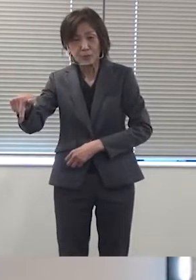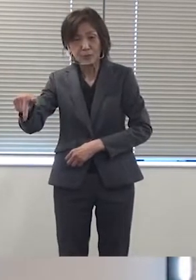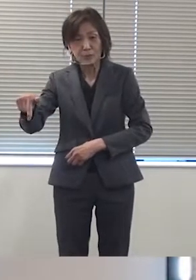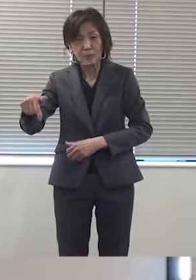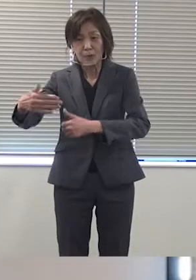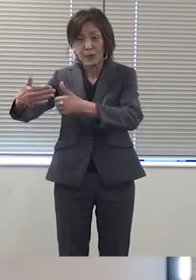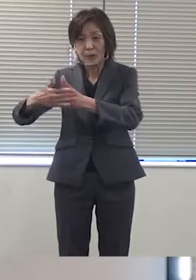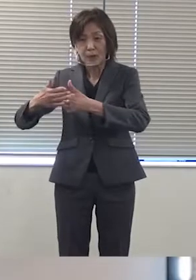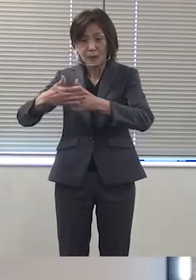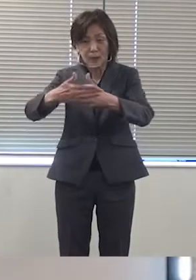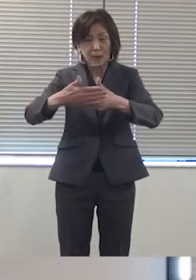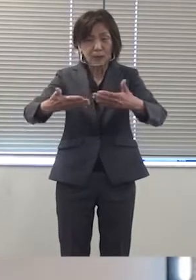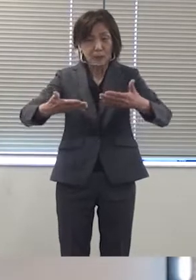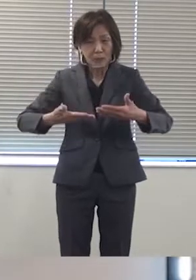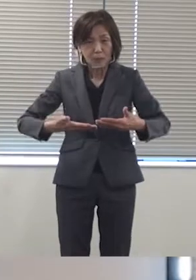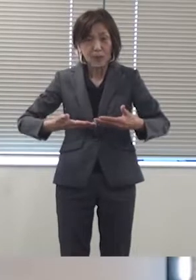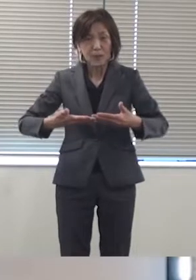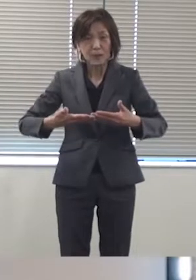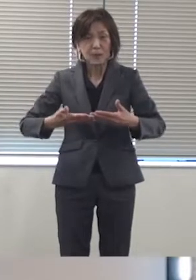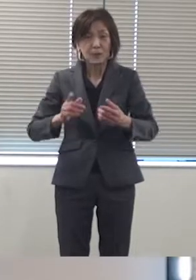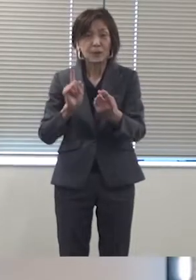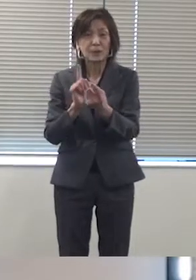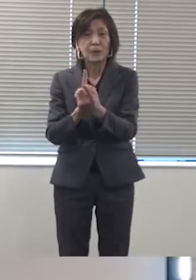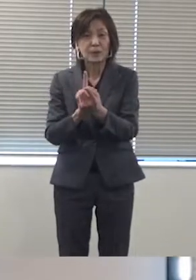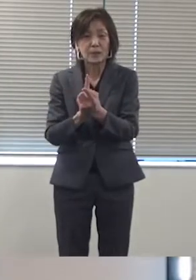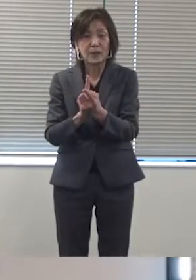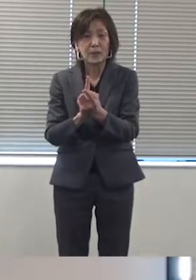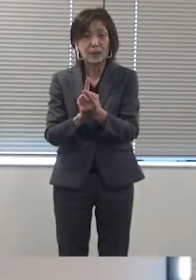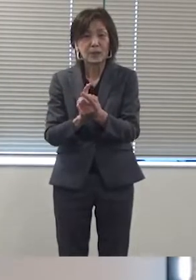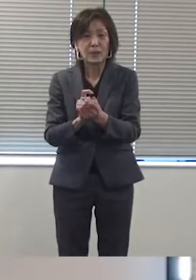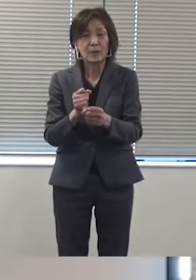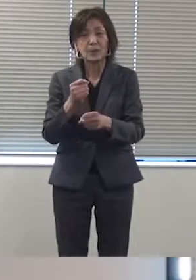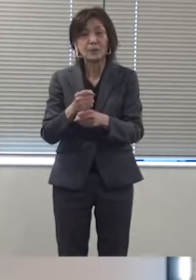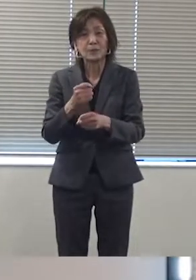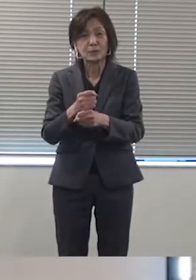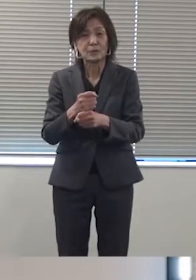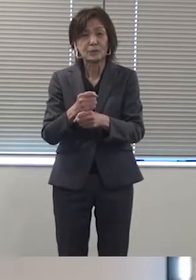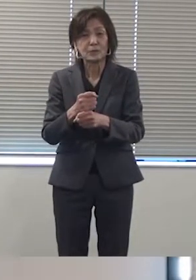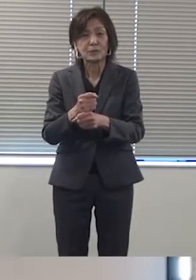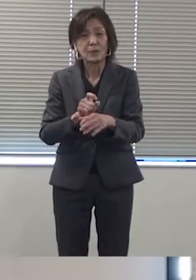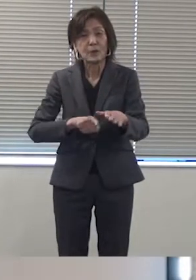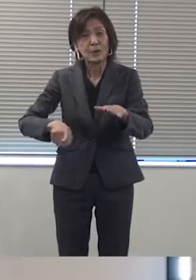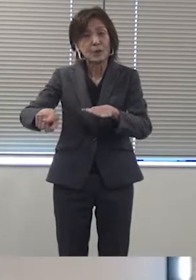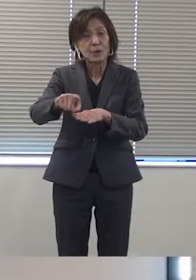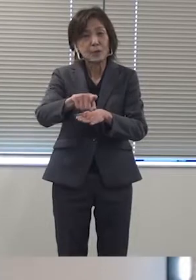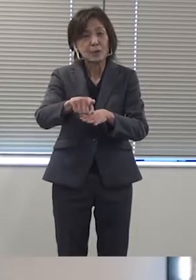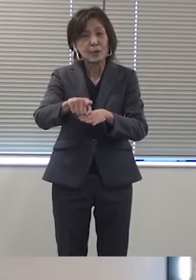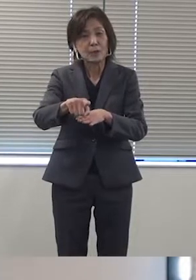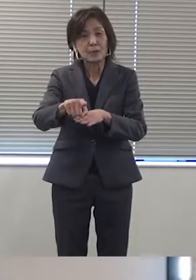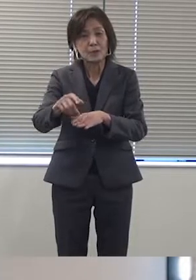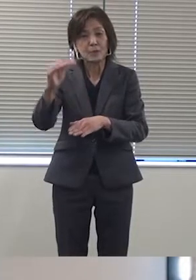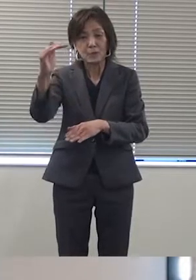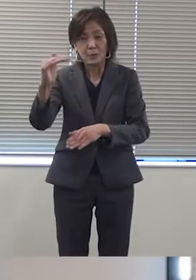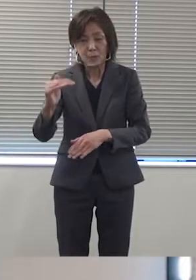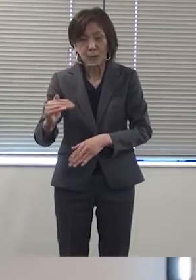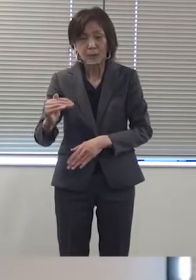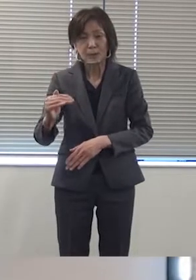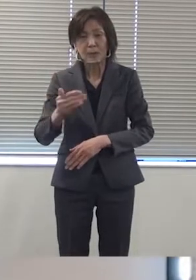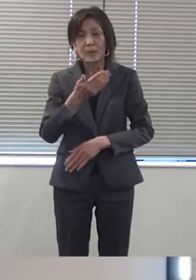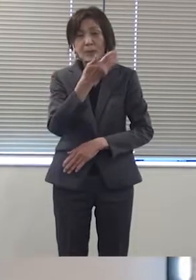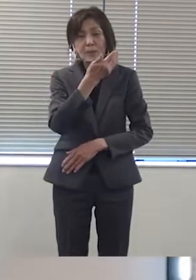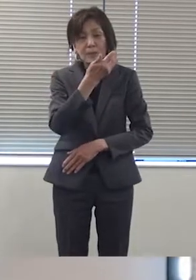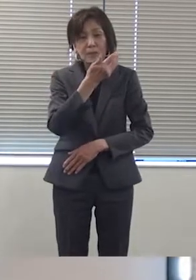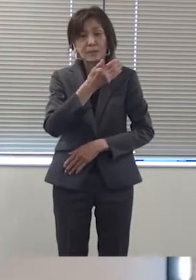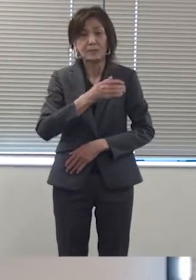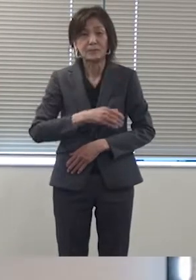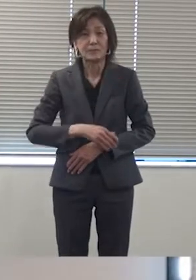かく構築をする必要があるかどうか、優先順位が重要になるので、これプロジェクトチームを立ち上げ